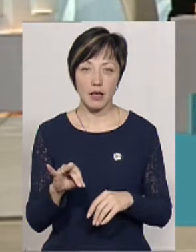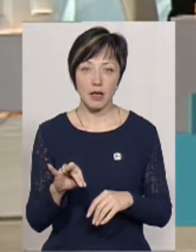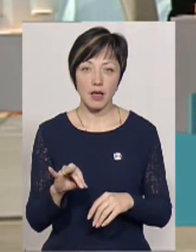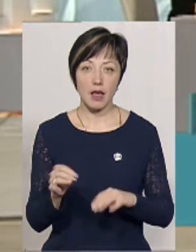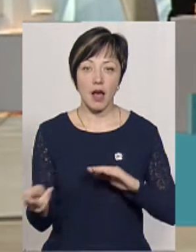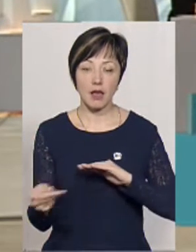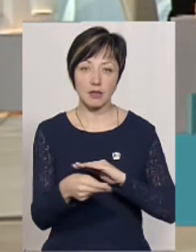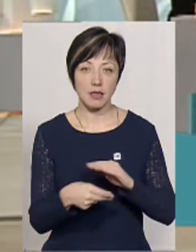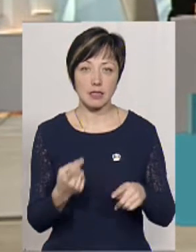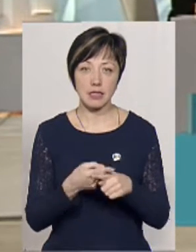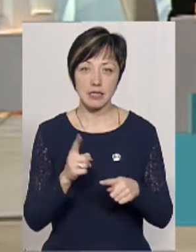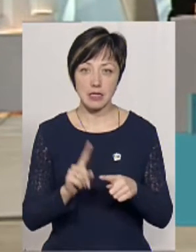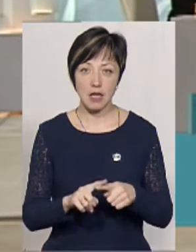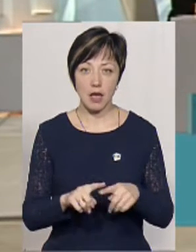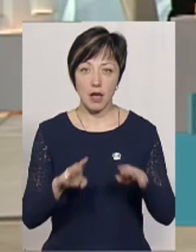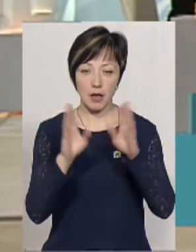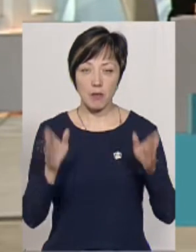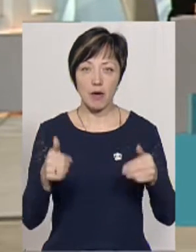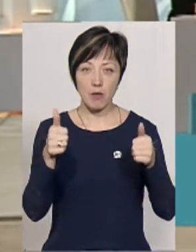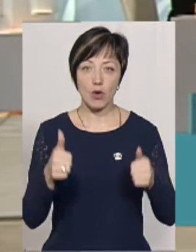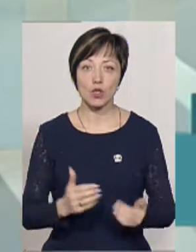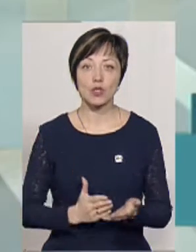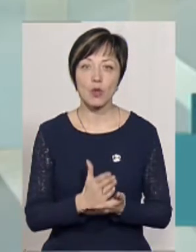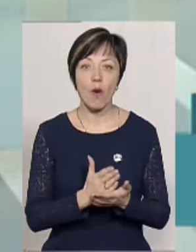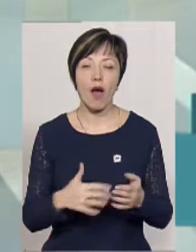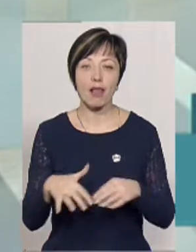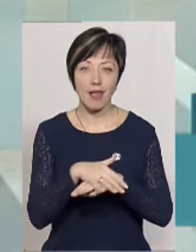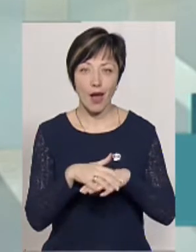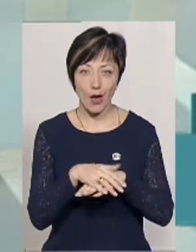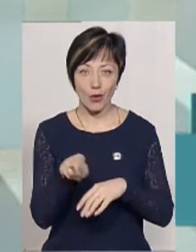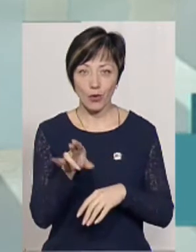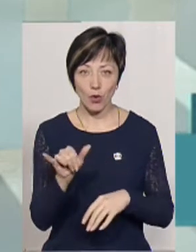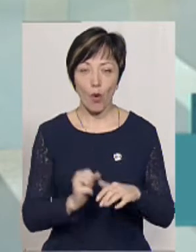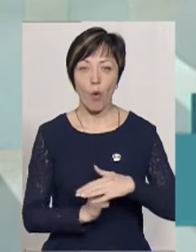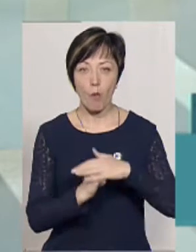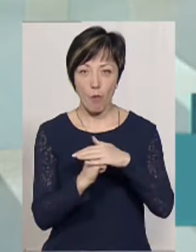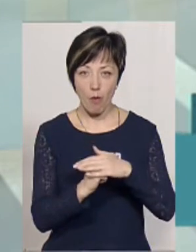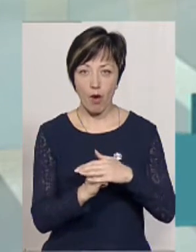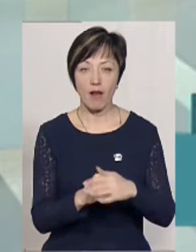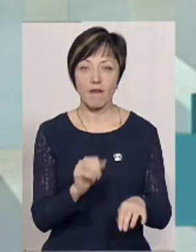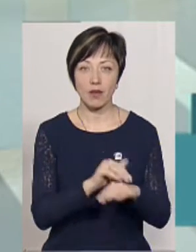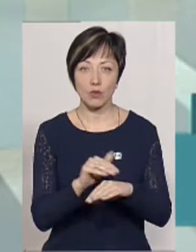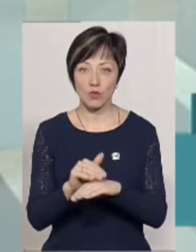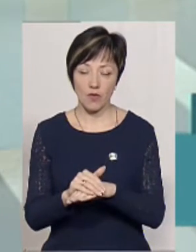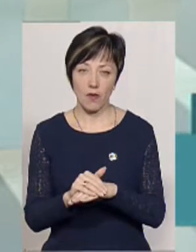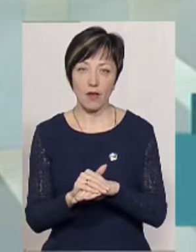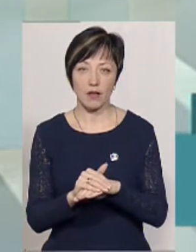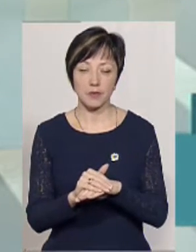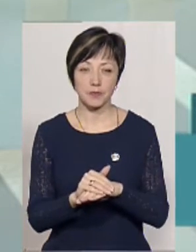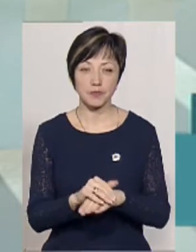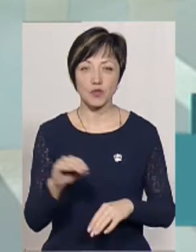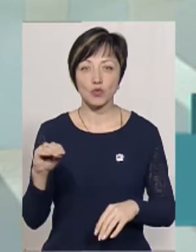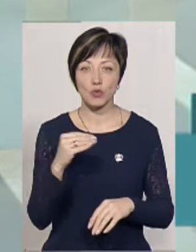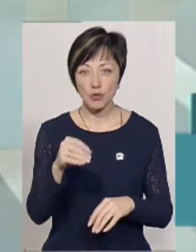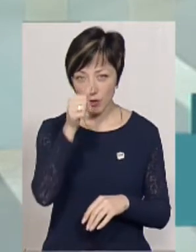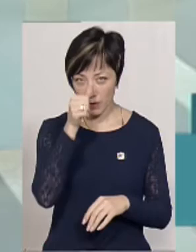прихована така агітація, це білборди «Слуга народу», так? Тобто опора також фіксувала їх з